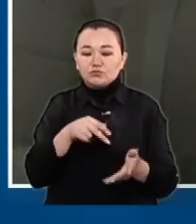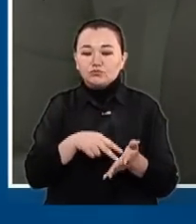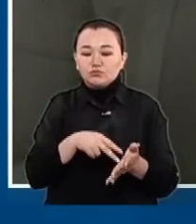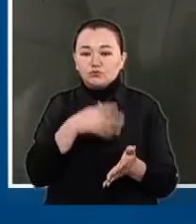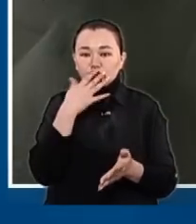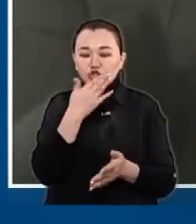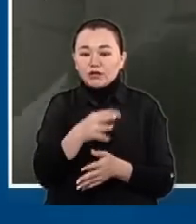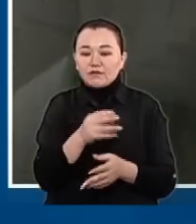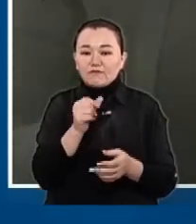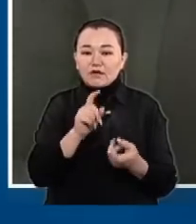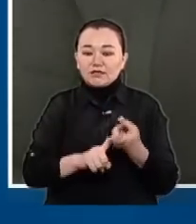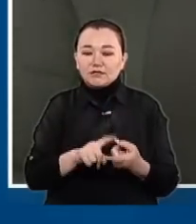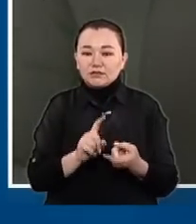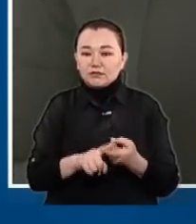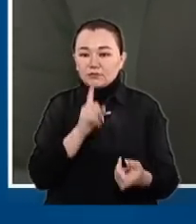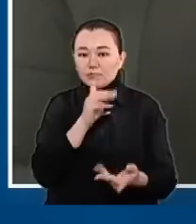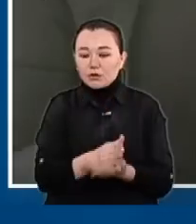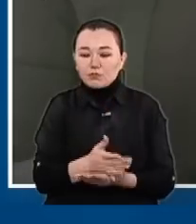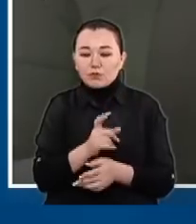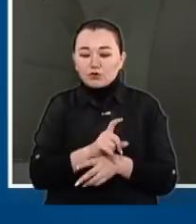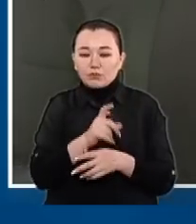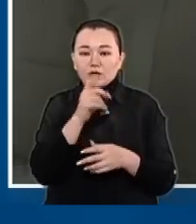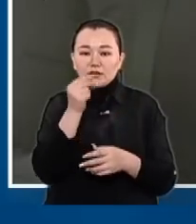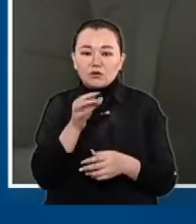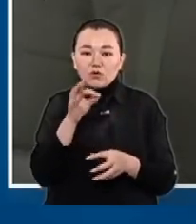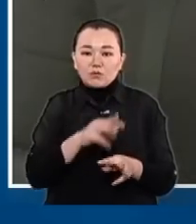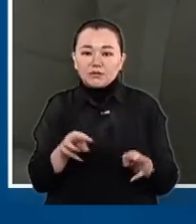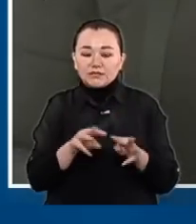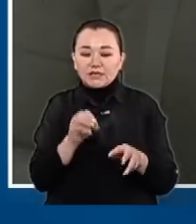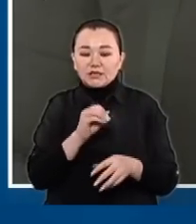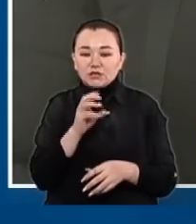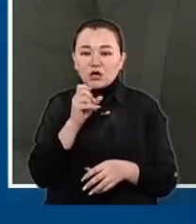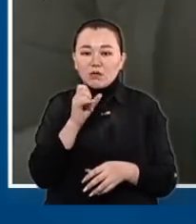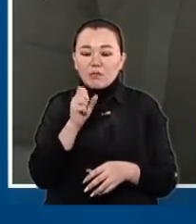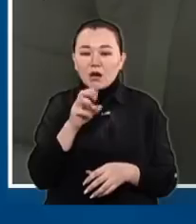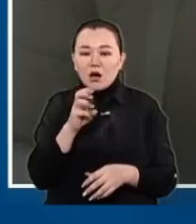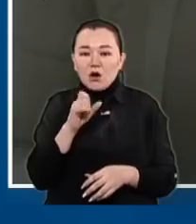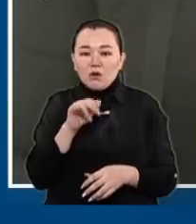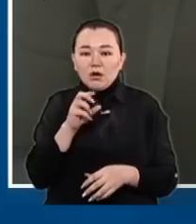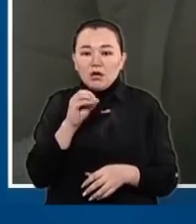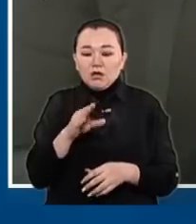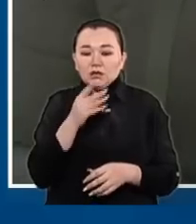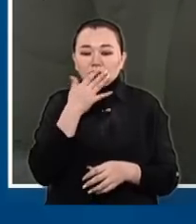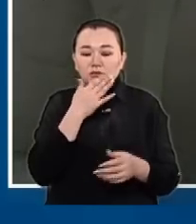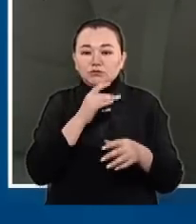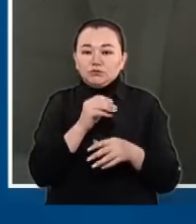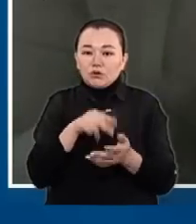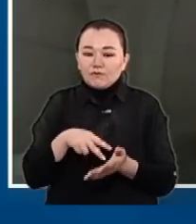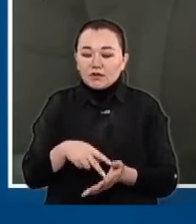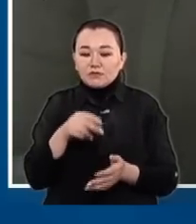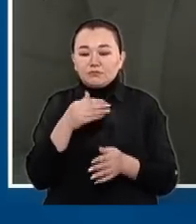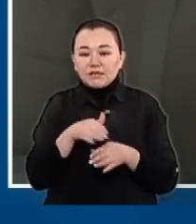шетел валютасына тікелей байланысты. Сондықтан қаржы министрі Ерлан Жамаубаев импорт тауардың құны да